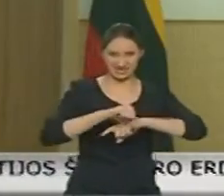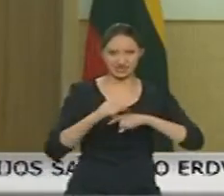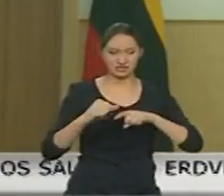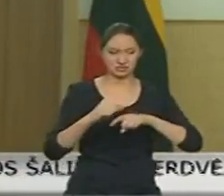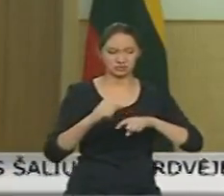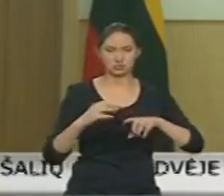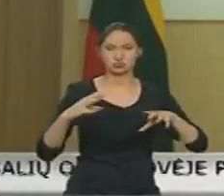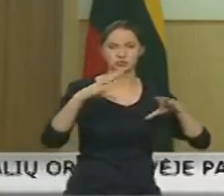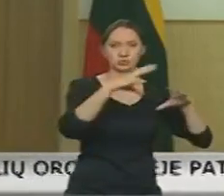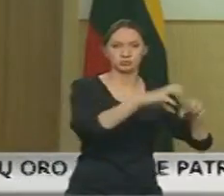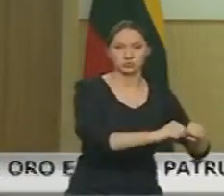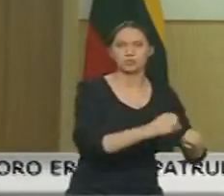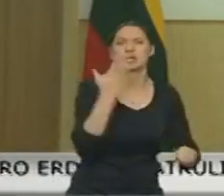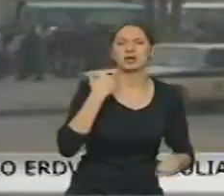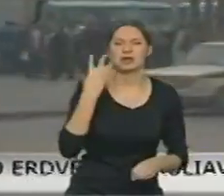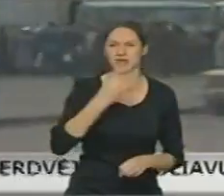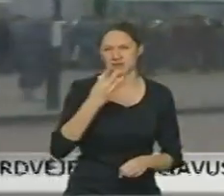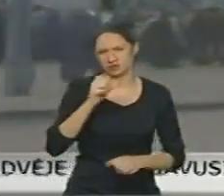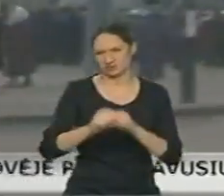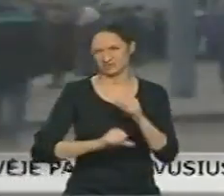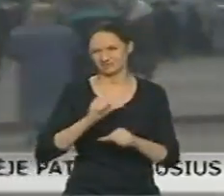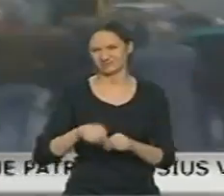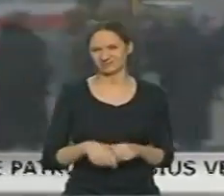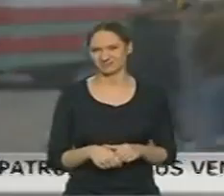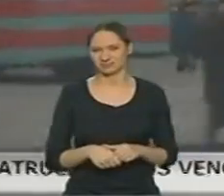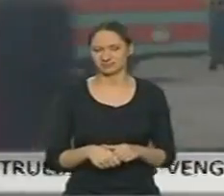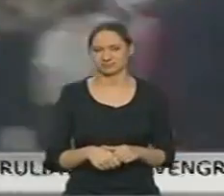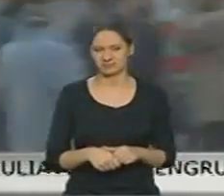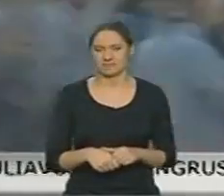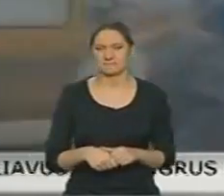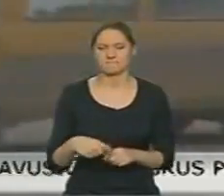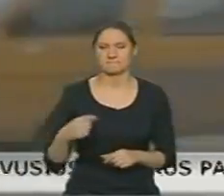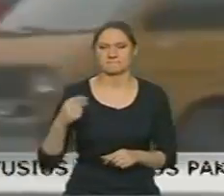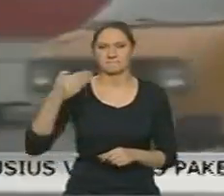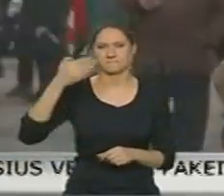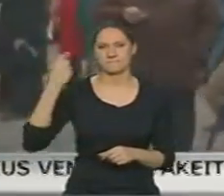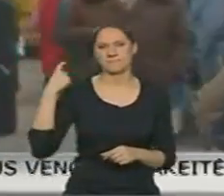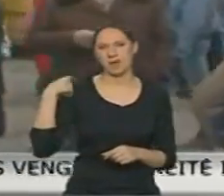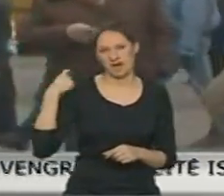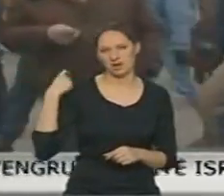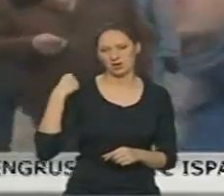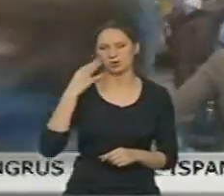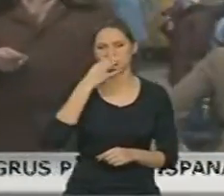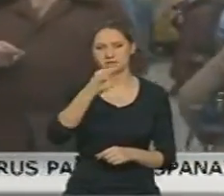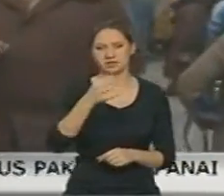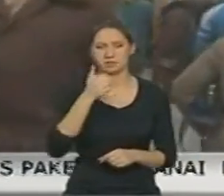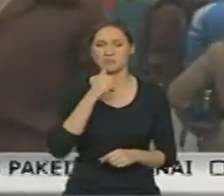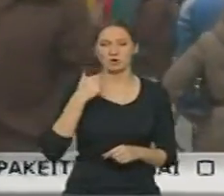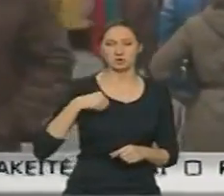užpuolant Lietuvą 40-ais metais. Atsargos majoro teigimu, jie tada suprato, jei netaiki žmonių